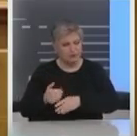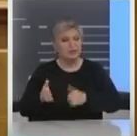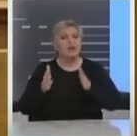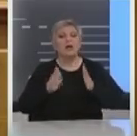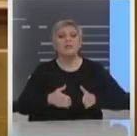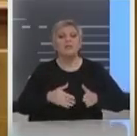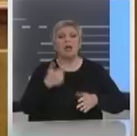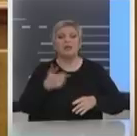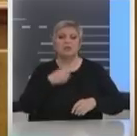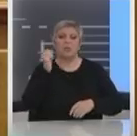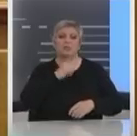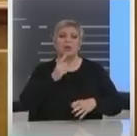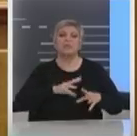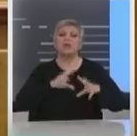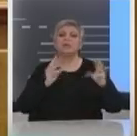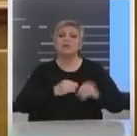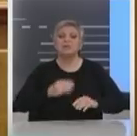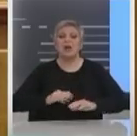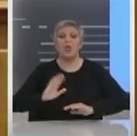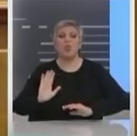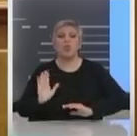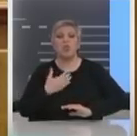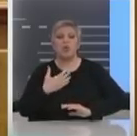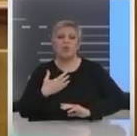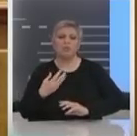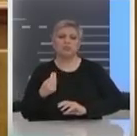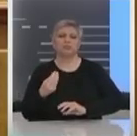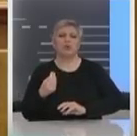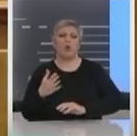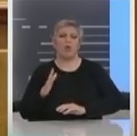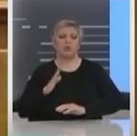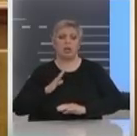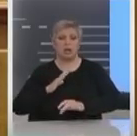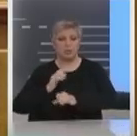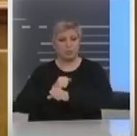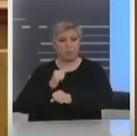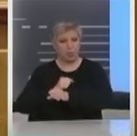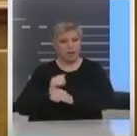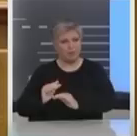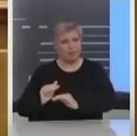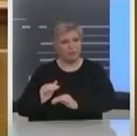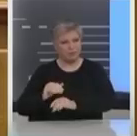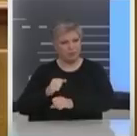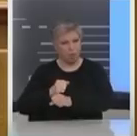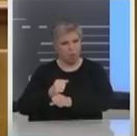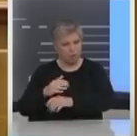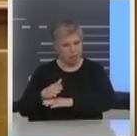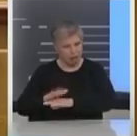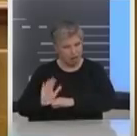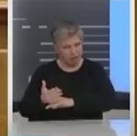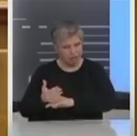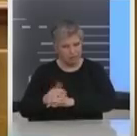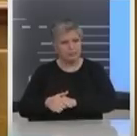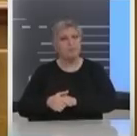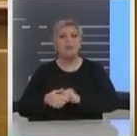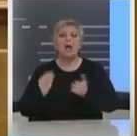ομαδικές απολύσεις. Και με τα ψέματα μπορεί να εξαπατήσετε για μια φορά ακόμα τους